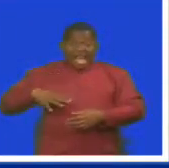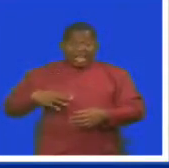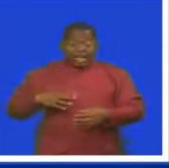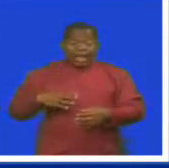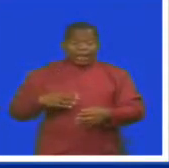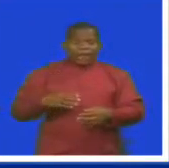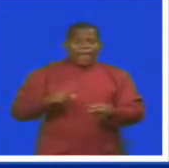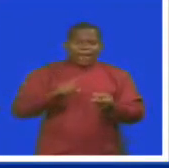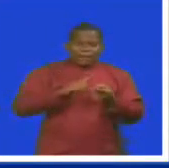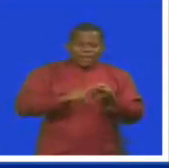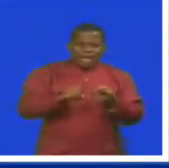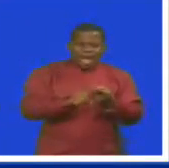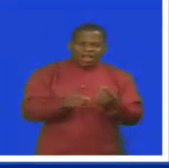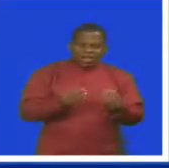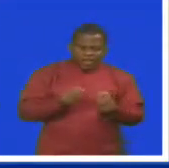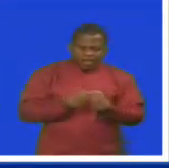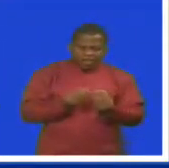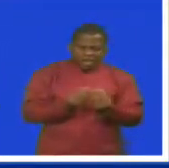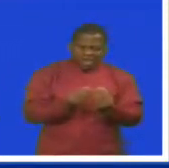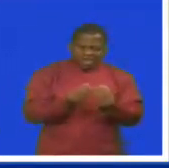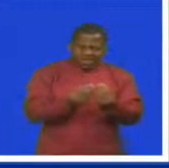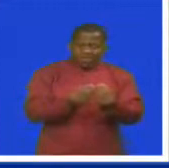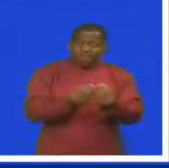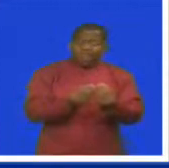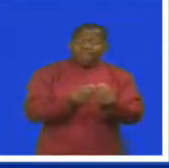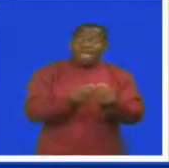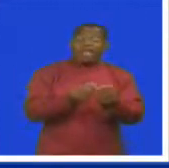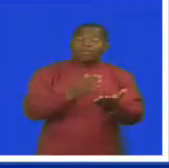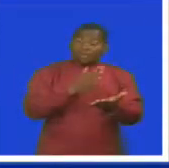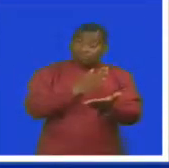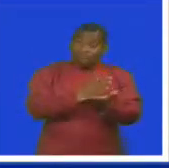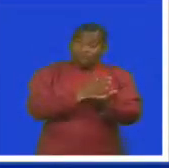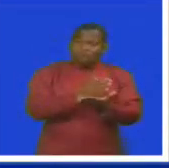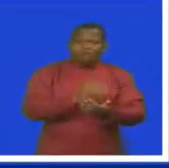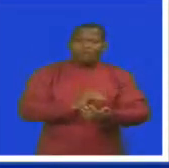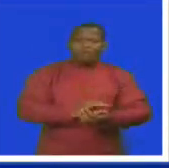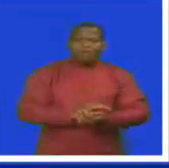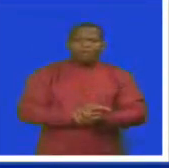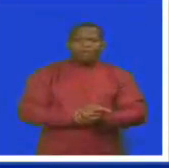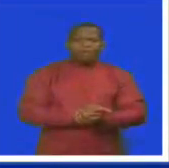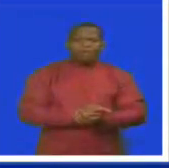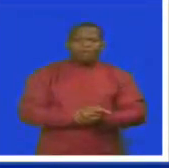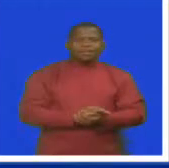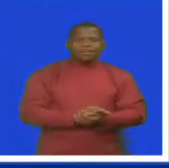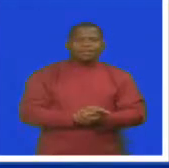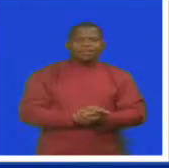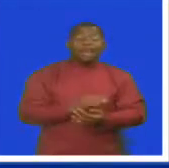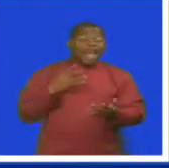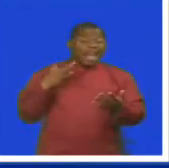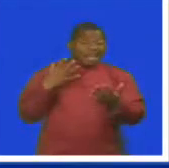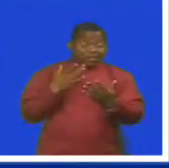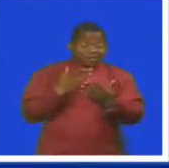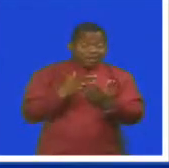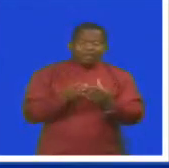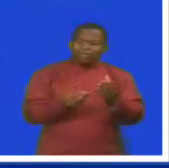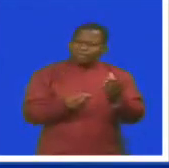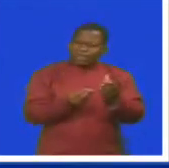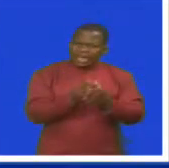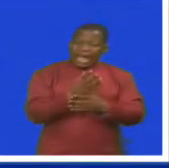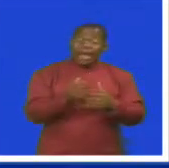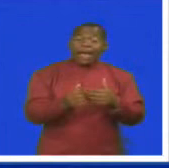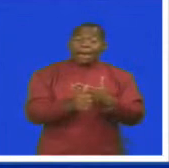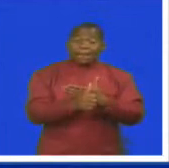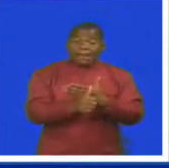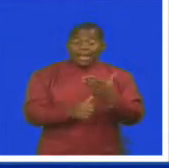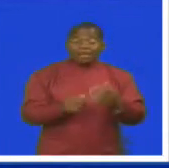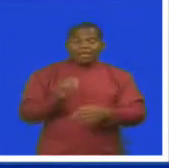emkhulu les grade nga uma badlali beyimisiwe until sicale ngajanuary 2022 shows ngajanuary